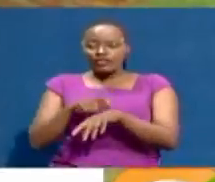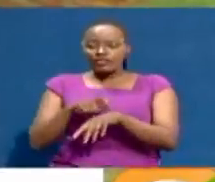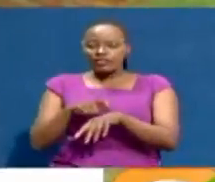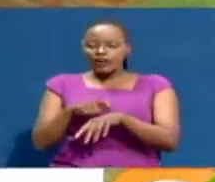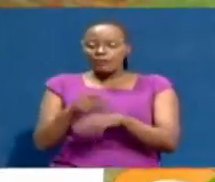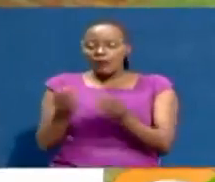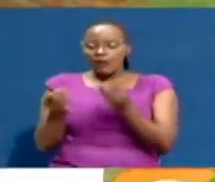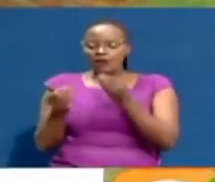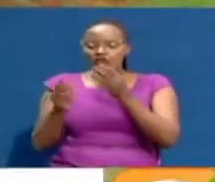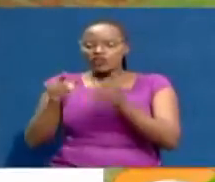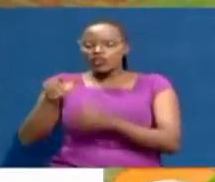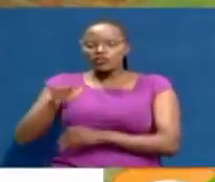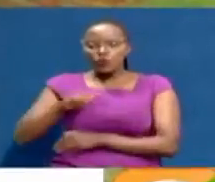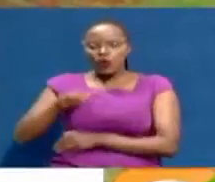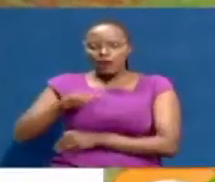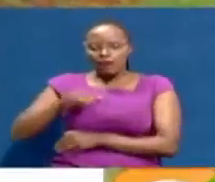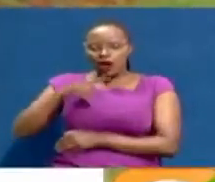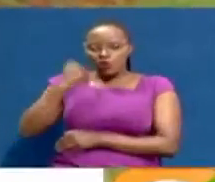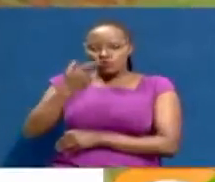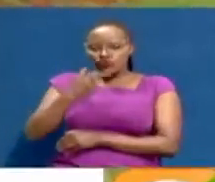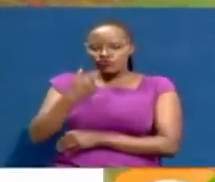tukiambiwa na huyo mama